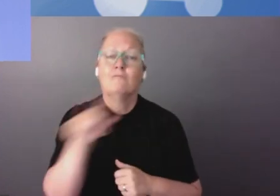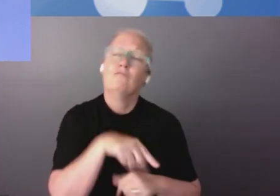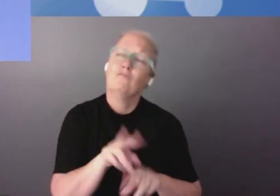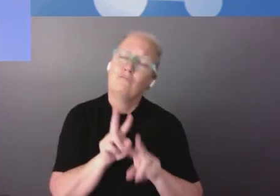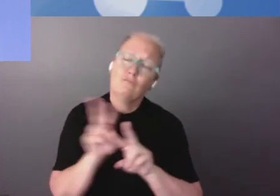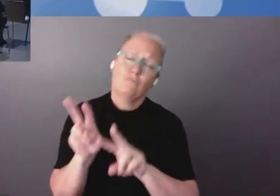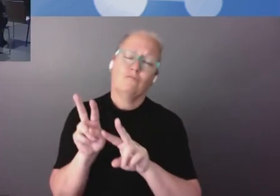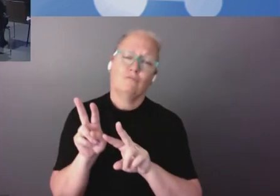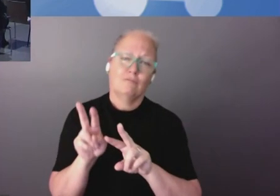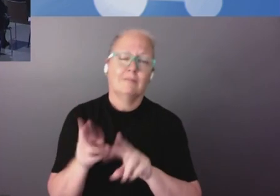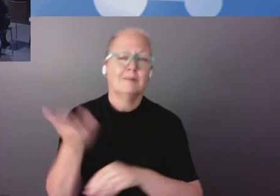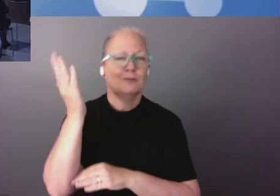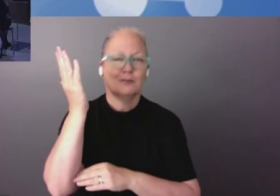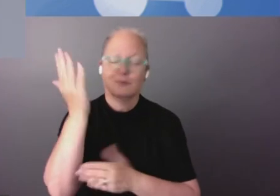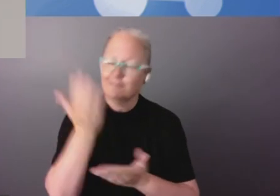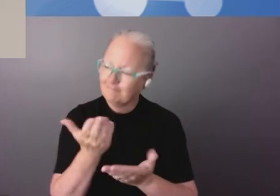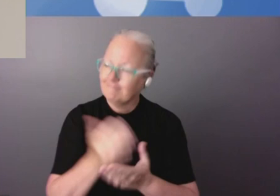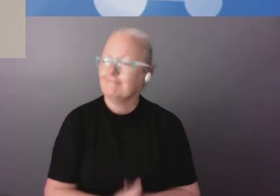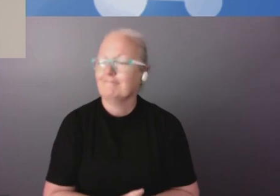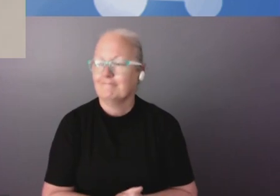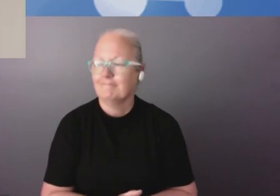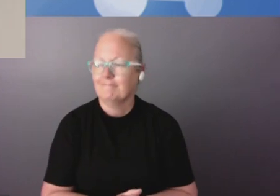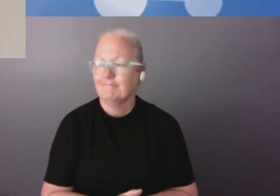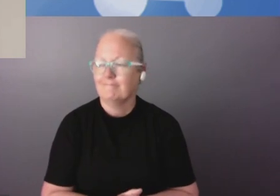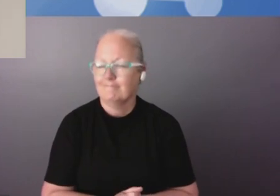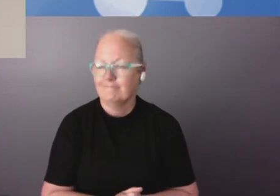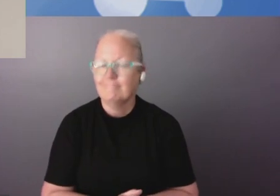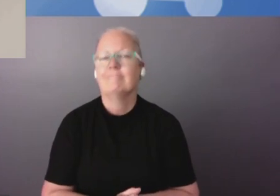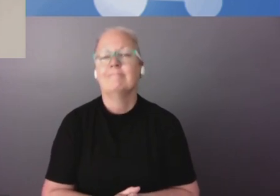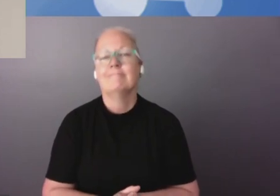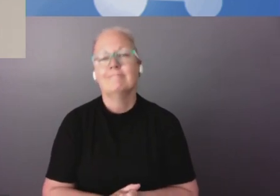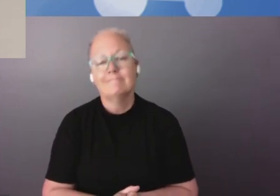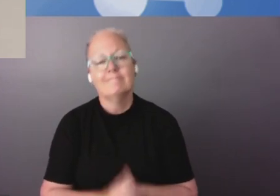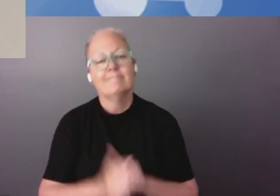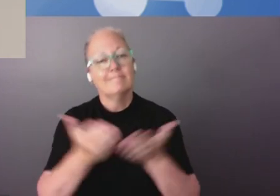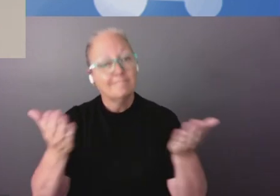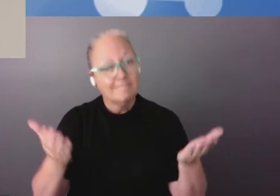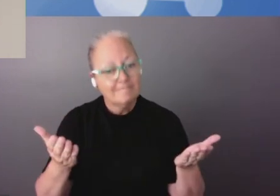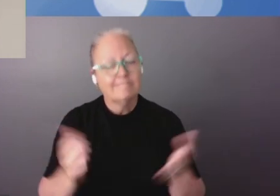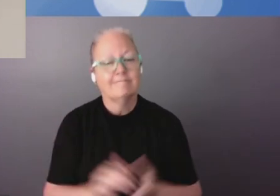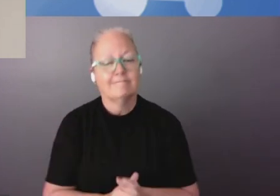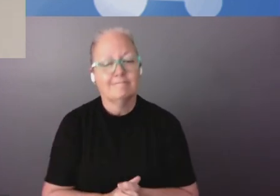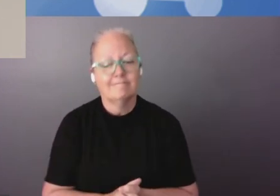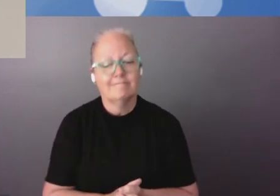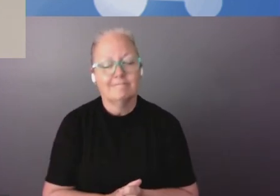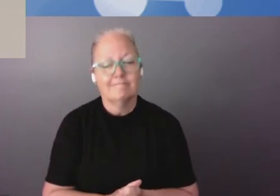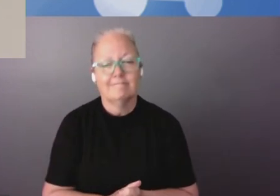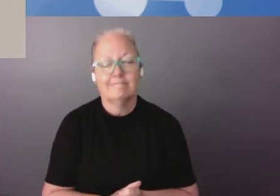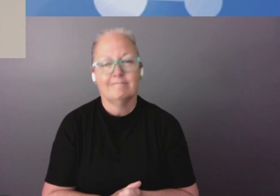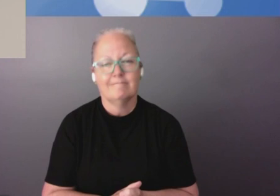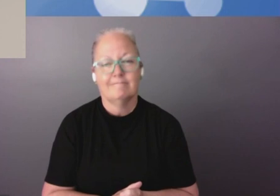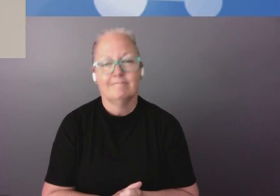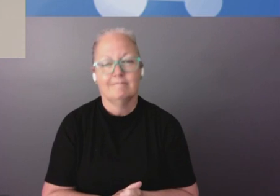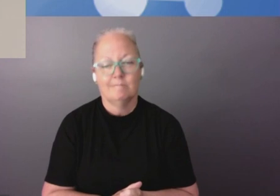Krupa w tej chwili wystąpi przed nami. Szanowni państwo, drodzy goście, Kilkanaście lat temu nasze miasto